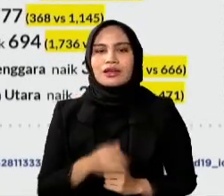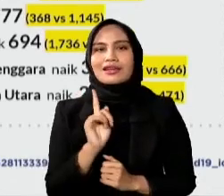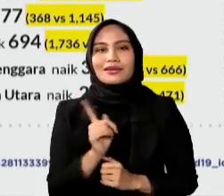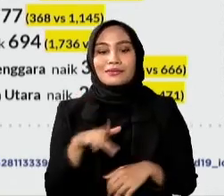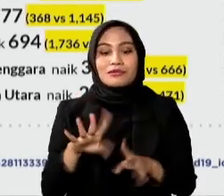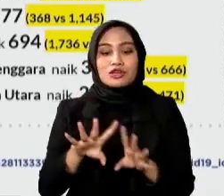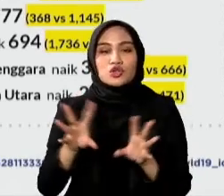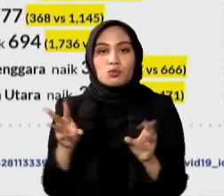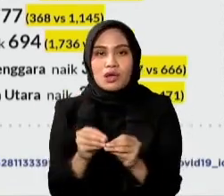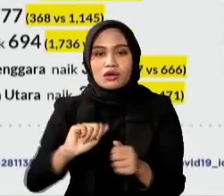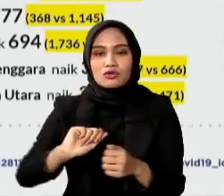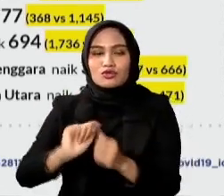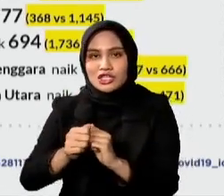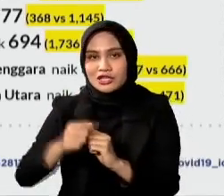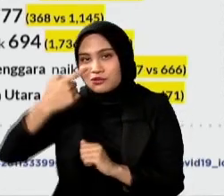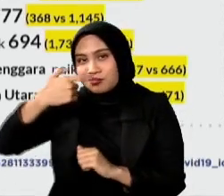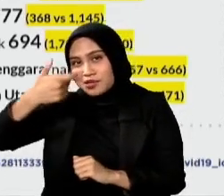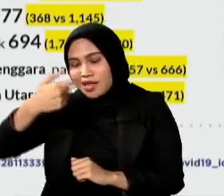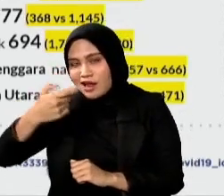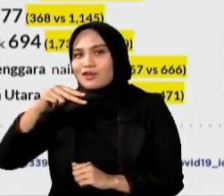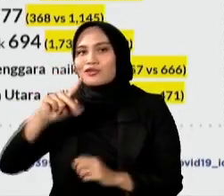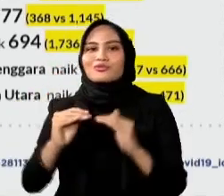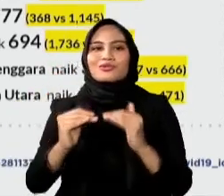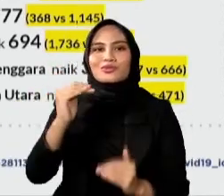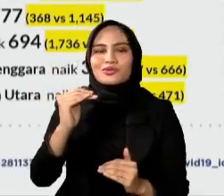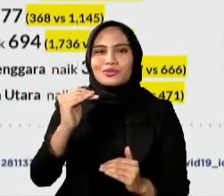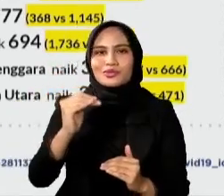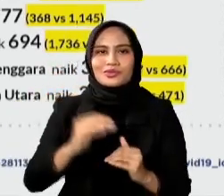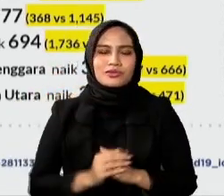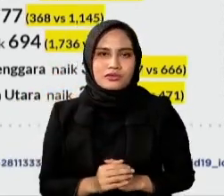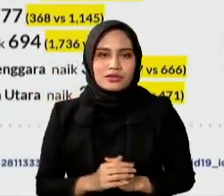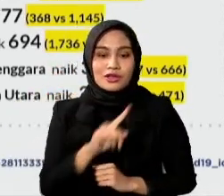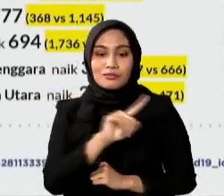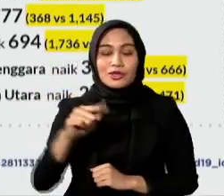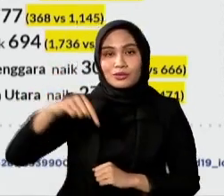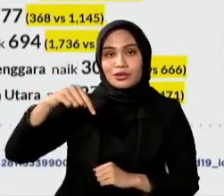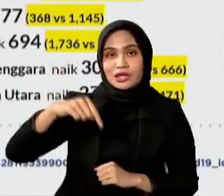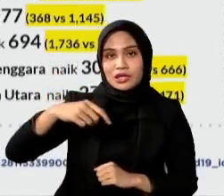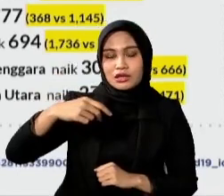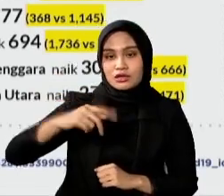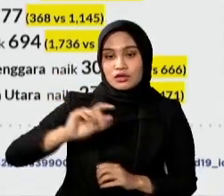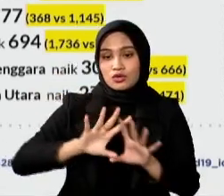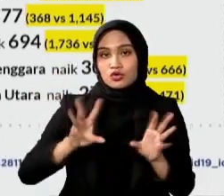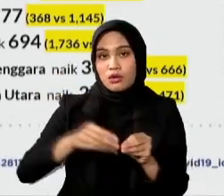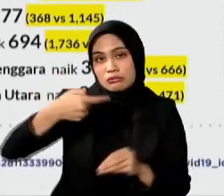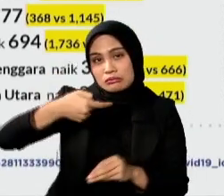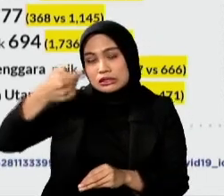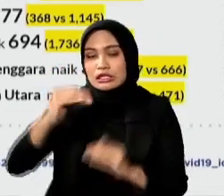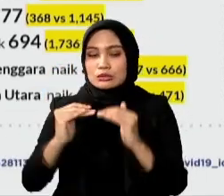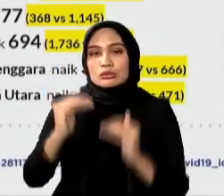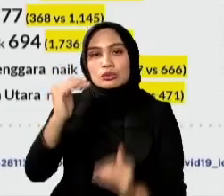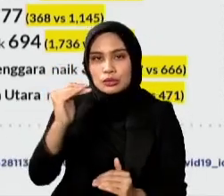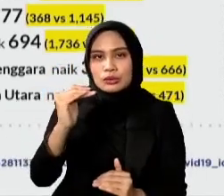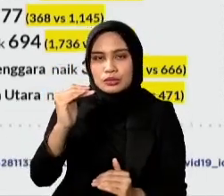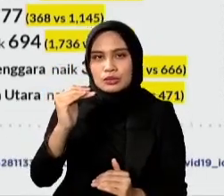mingguan seperti yang kita ketahui di minggu ini terjadi penurunan testing yanguptisahahkan rekor